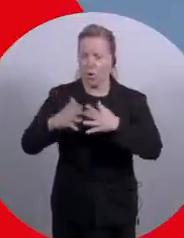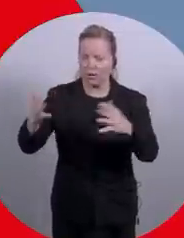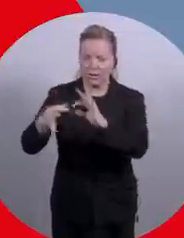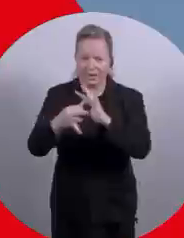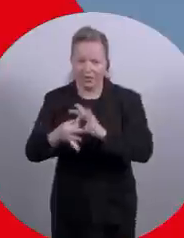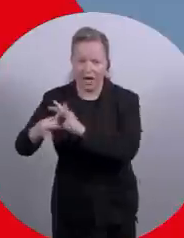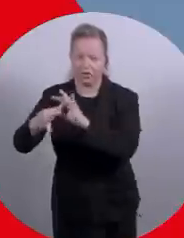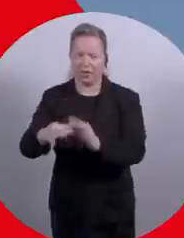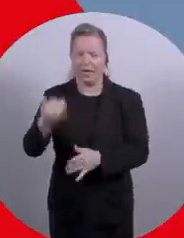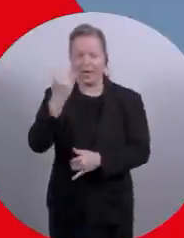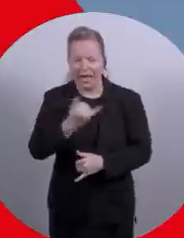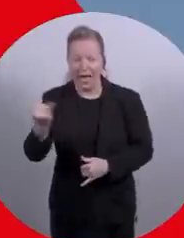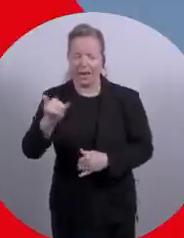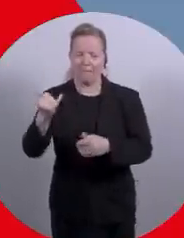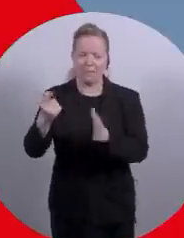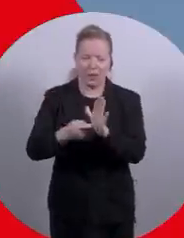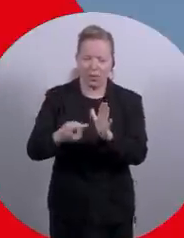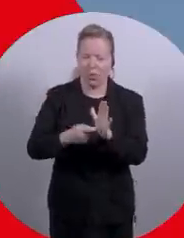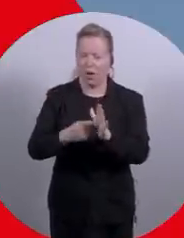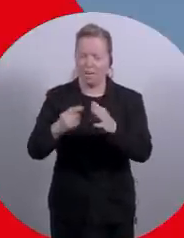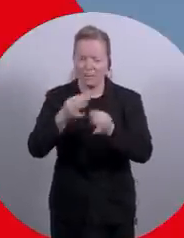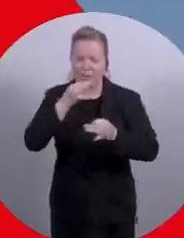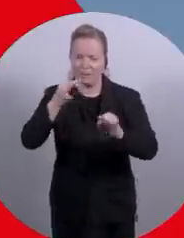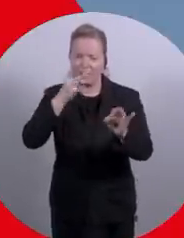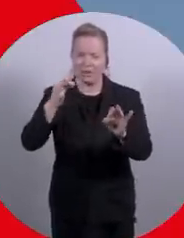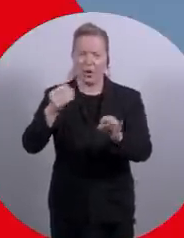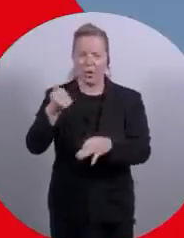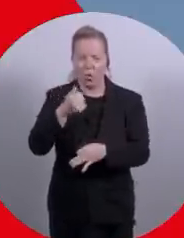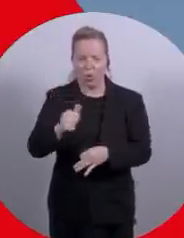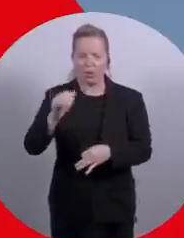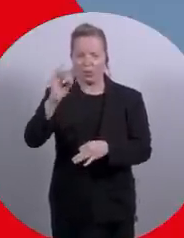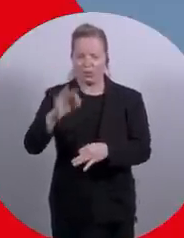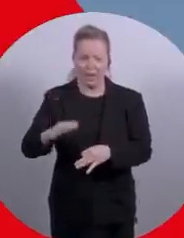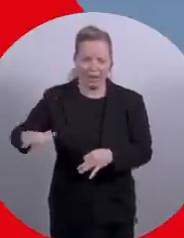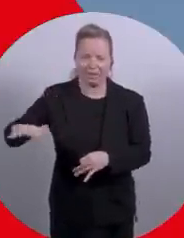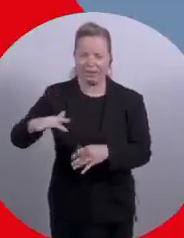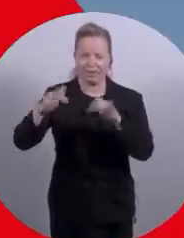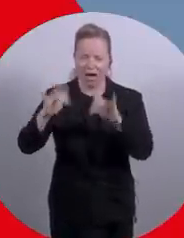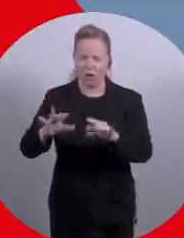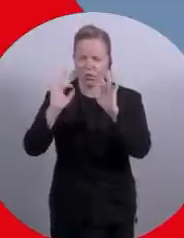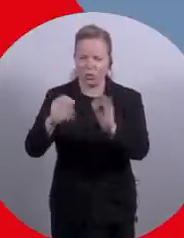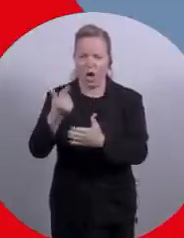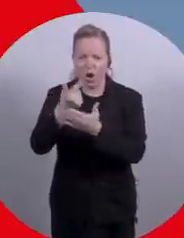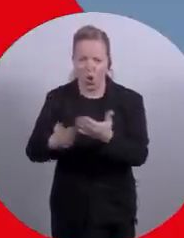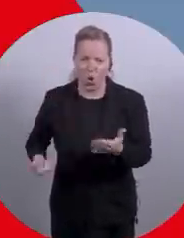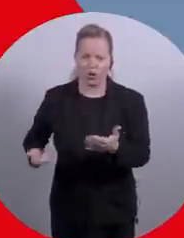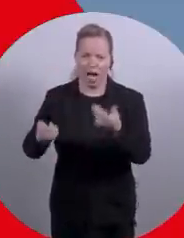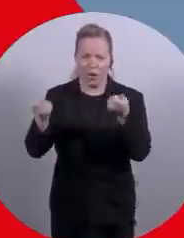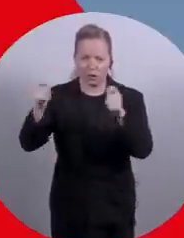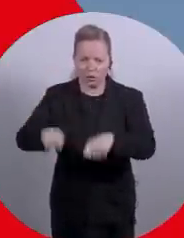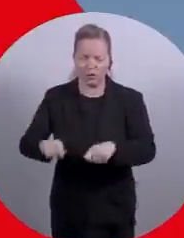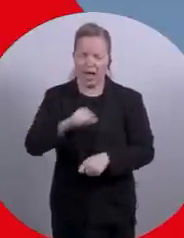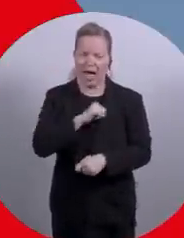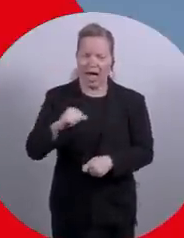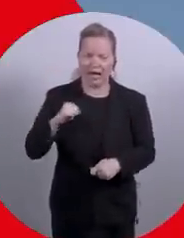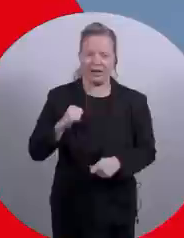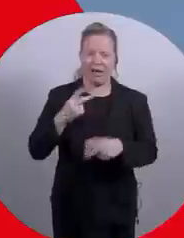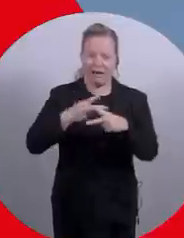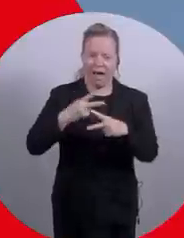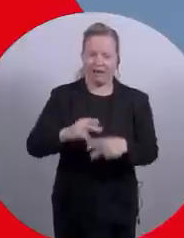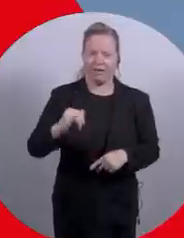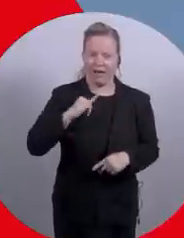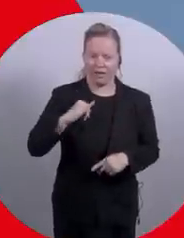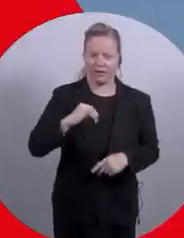haben 100% organisierungen den Betrieb und sie haben es geschafft dass man gute Lohnabschlüsse gehabt haben dass man eigene Krankenkasse auf höchstem